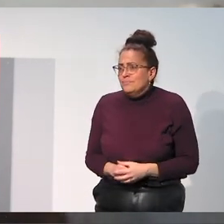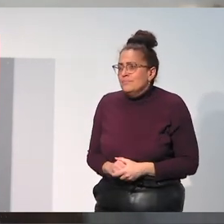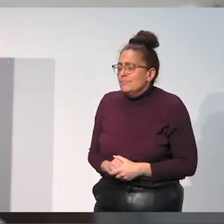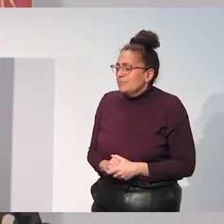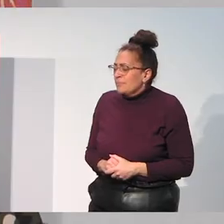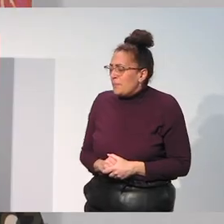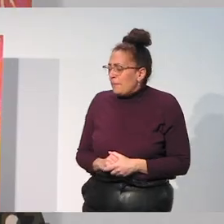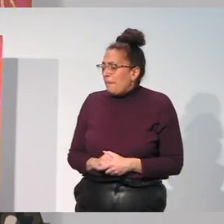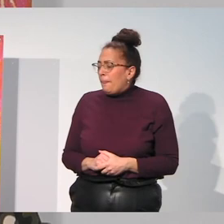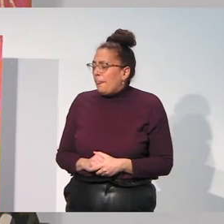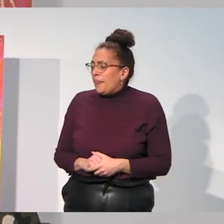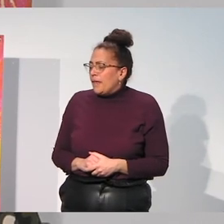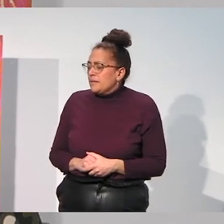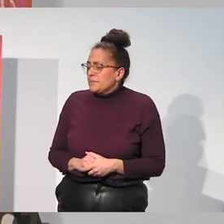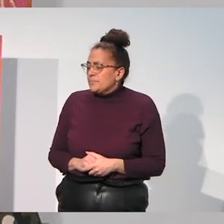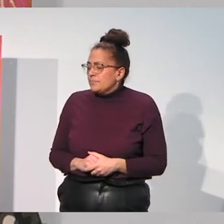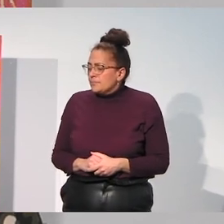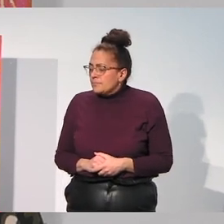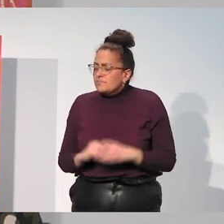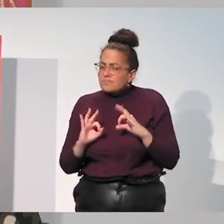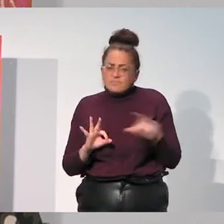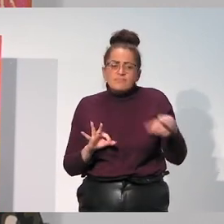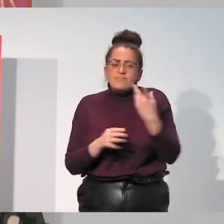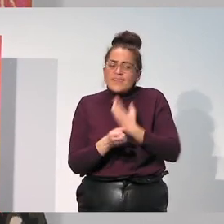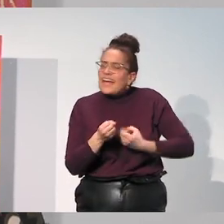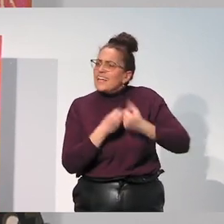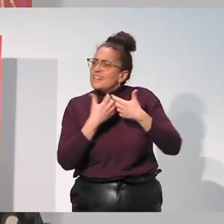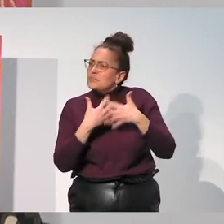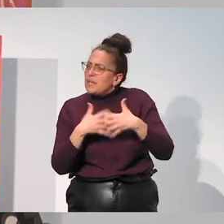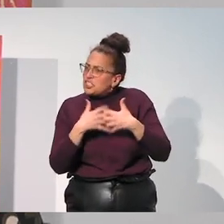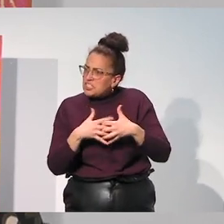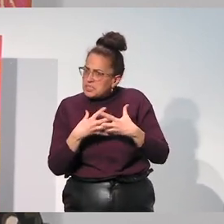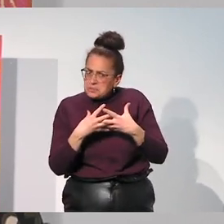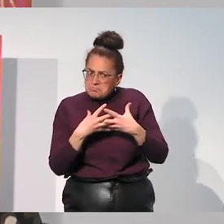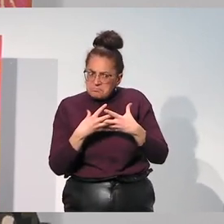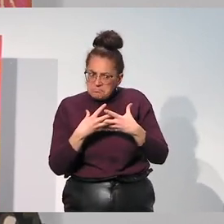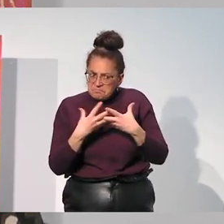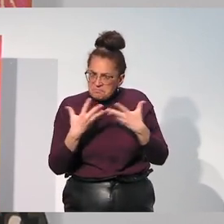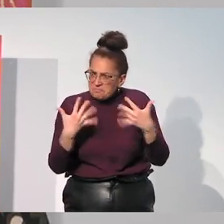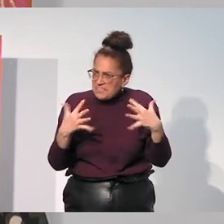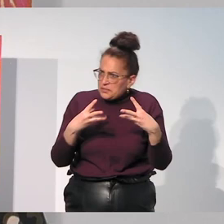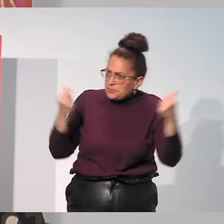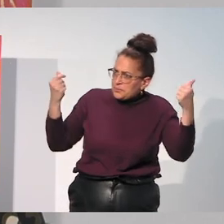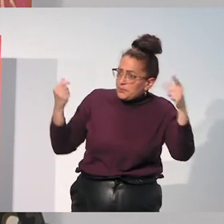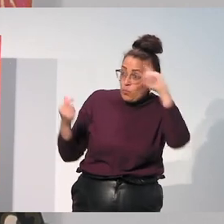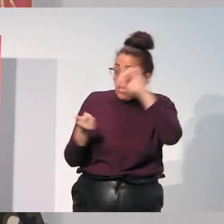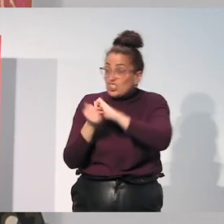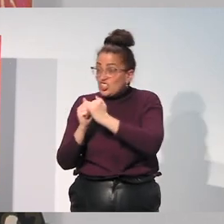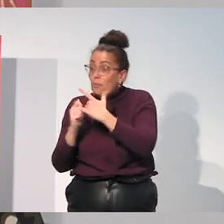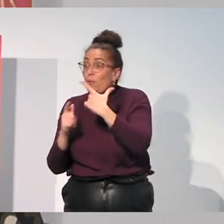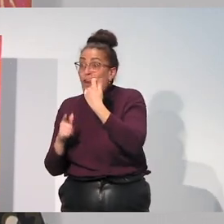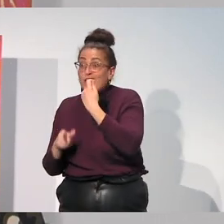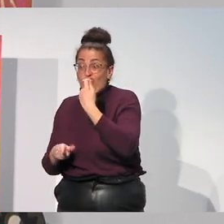Et l'invention d'Augustin Mouchot est aussi tombée dans l'oubli parce que c'était une époque où le charbon était plus rentable. Et donc,